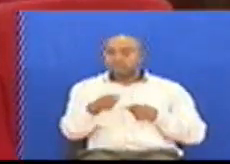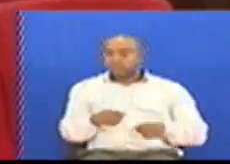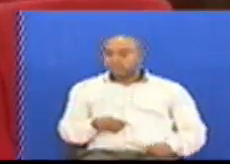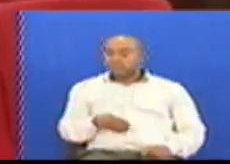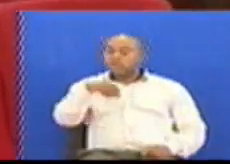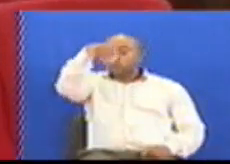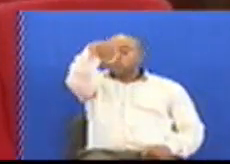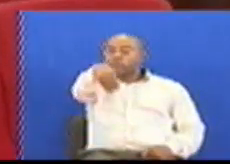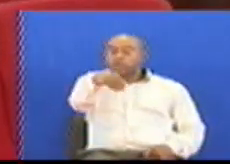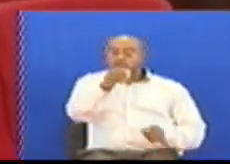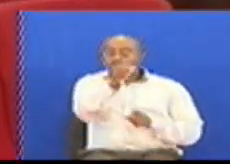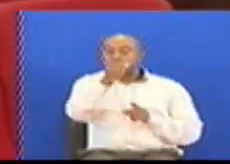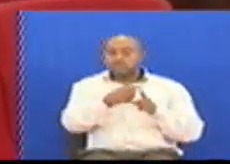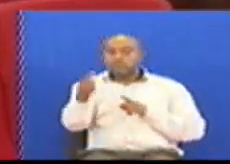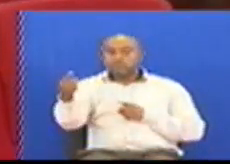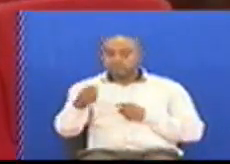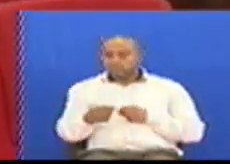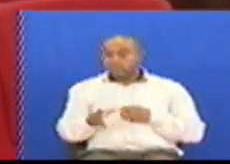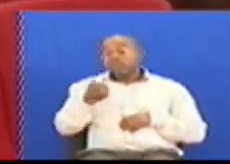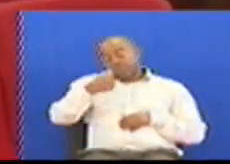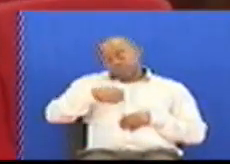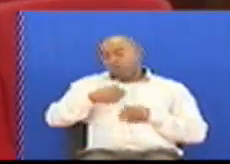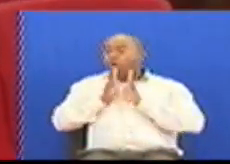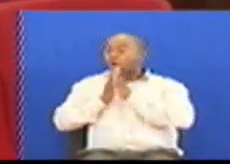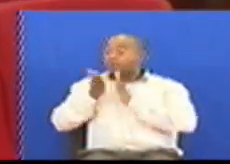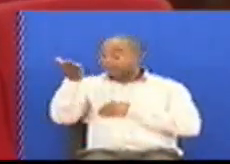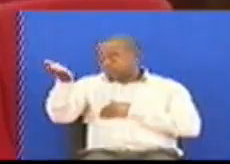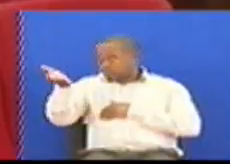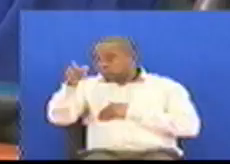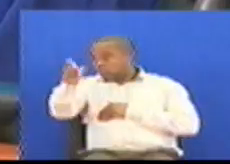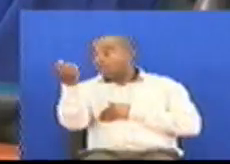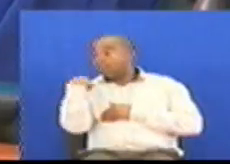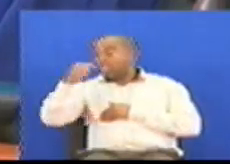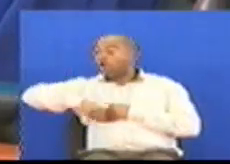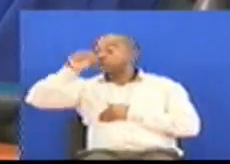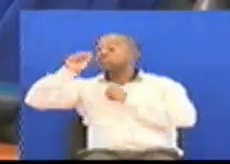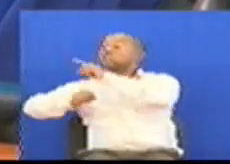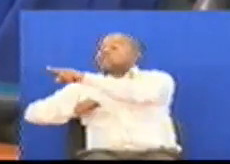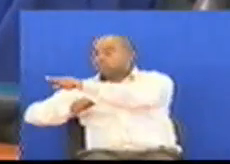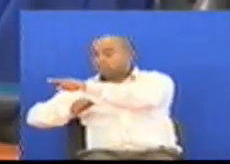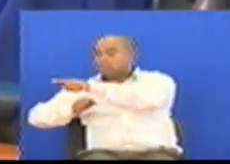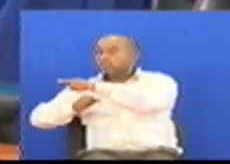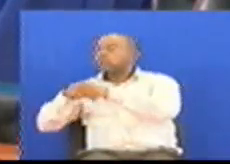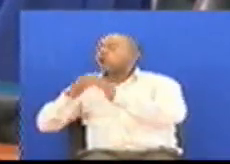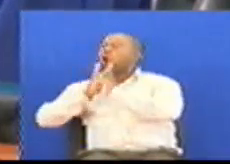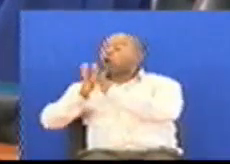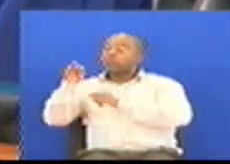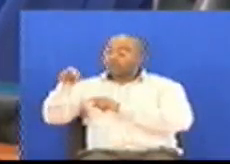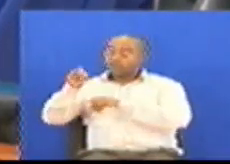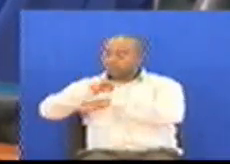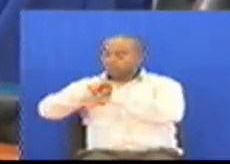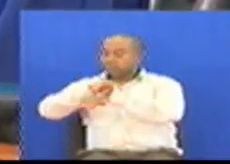100%. Na Mheshimiwa Naibu Spika, mimi nakuombea dua kule Mbeya ukashinde vizuri. Nakuombea dua kwa